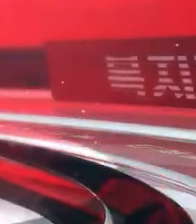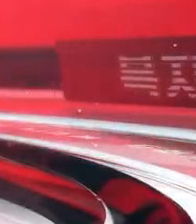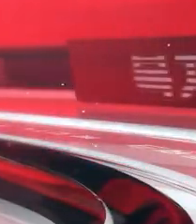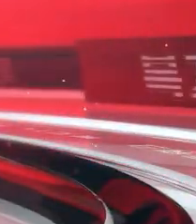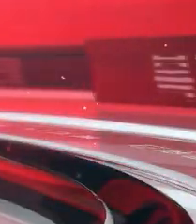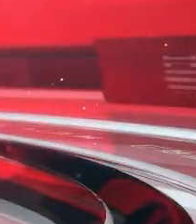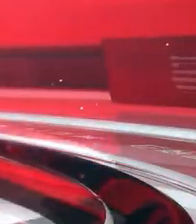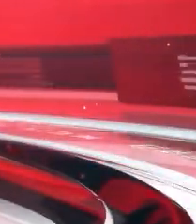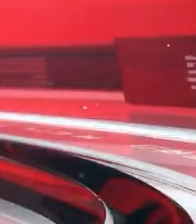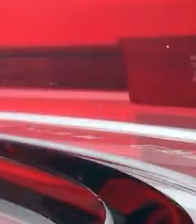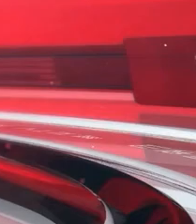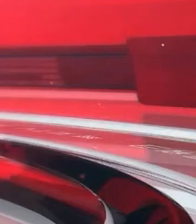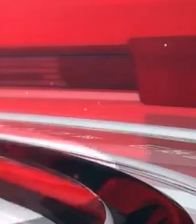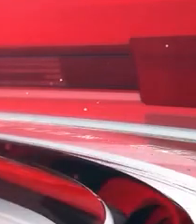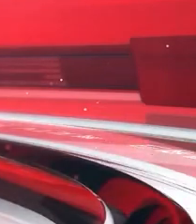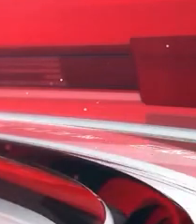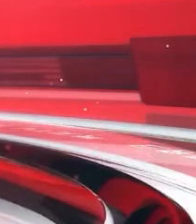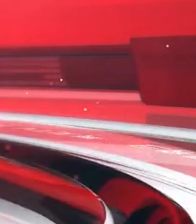n